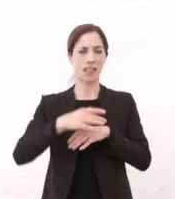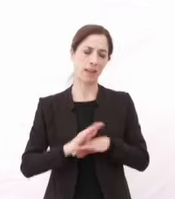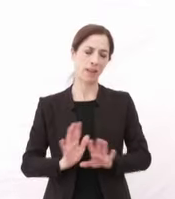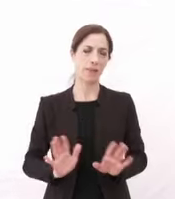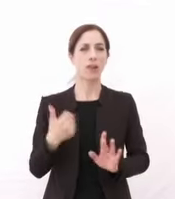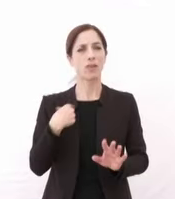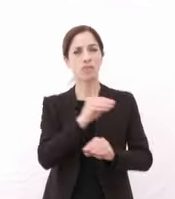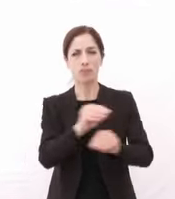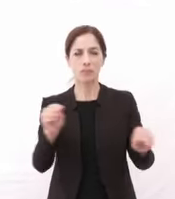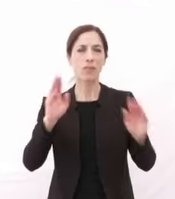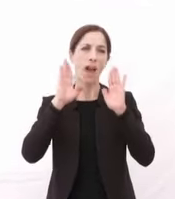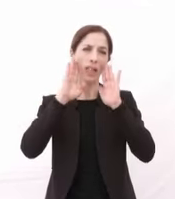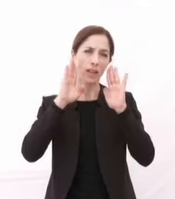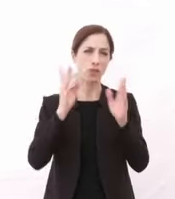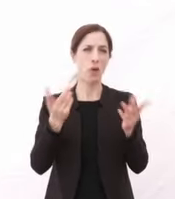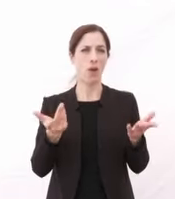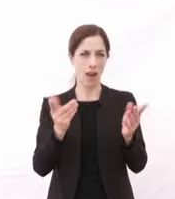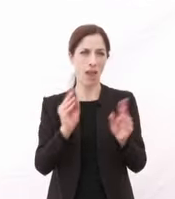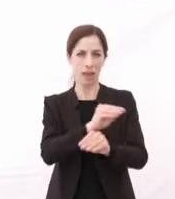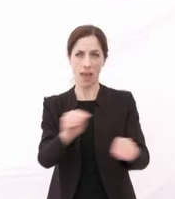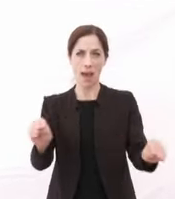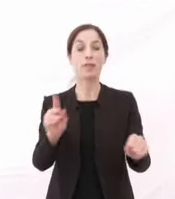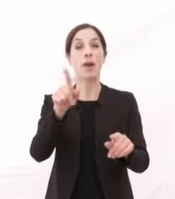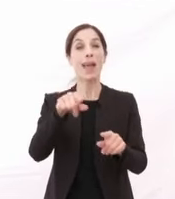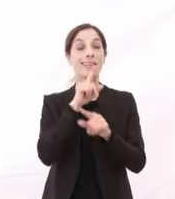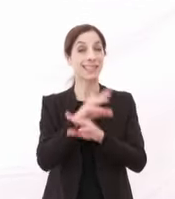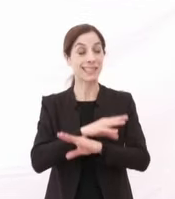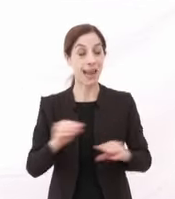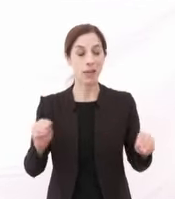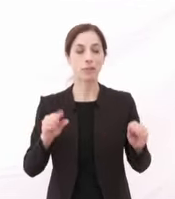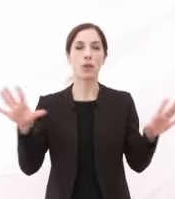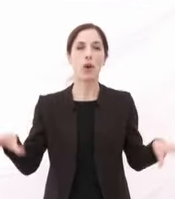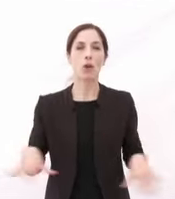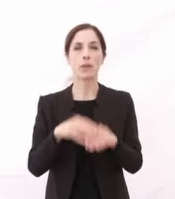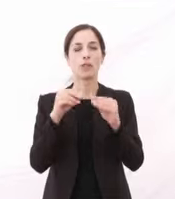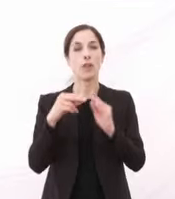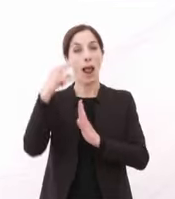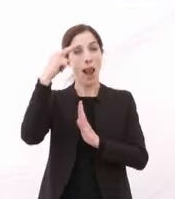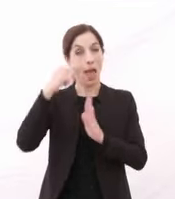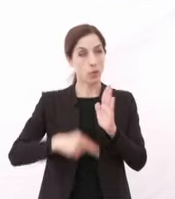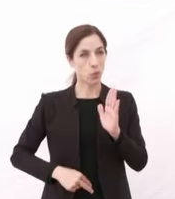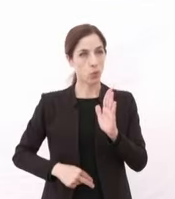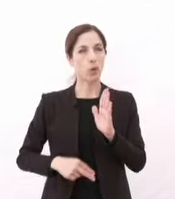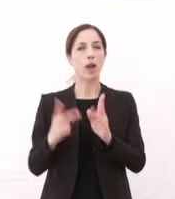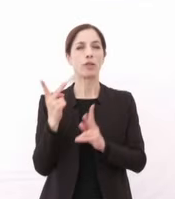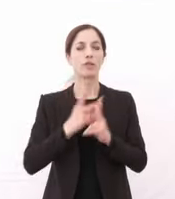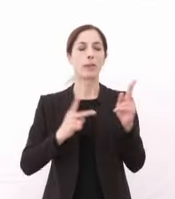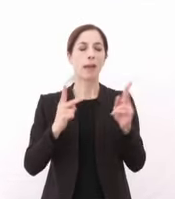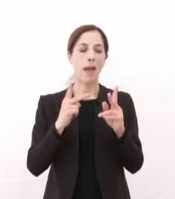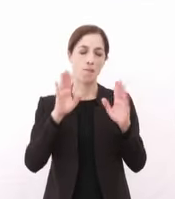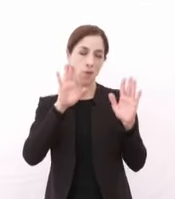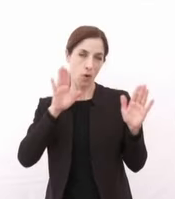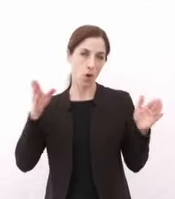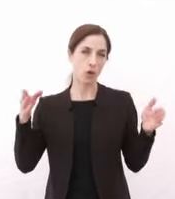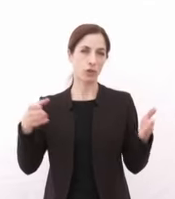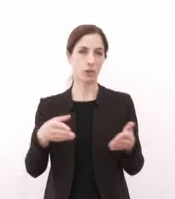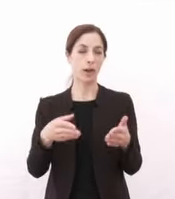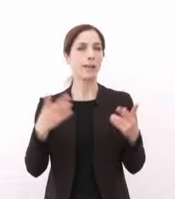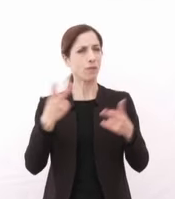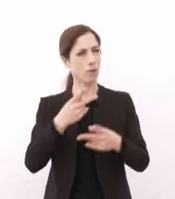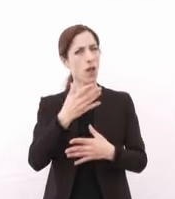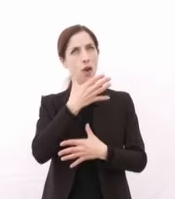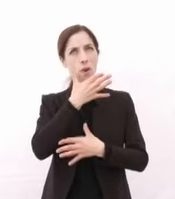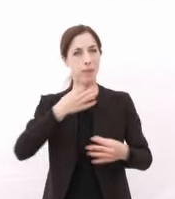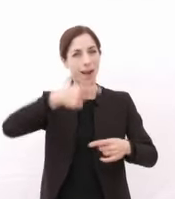punto di vista, silenzio, stiamo per cominciare la lettura. E cerchiamo di restare concentrati, anche se è una bella giornata,